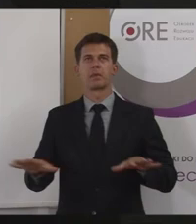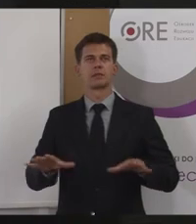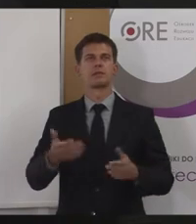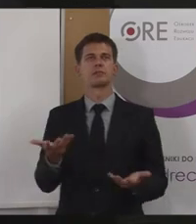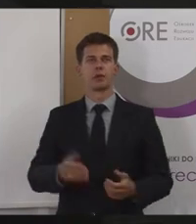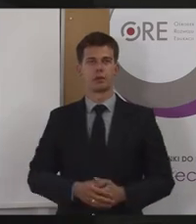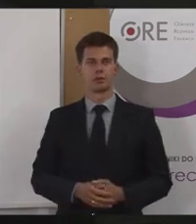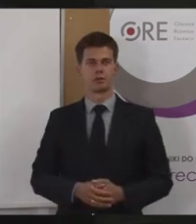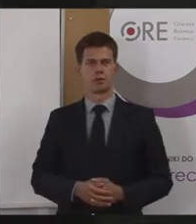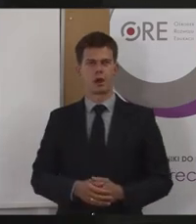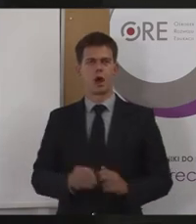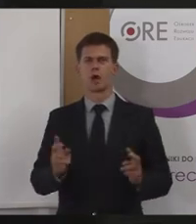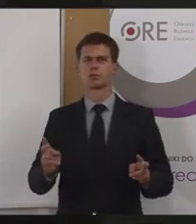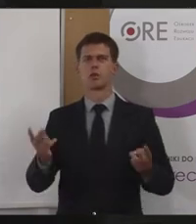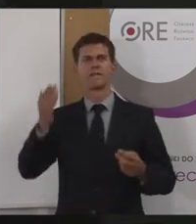A wiadomo w ogóle, że to jest film?